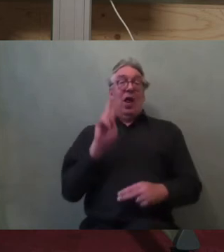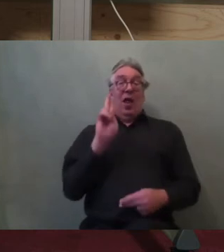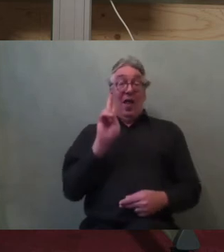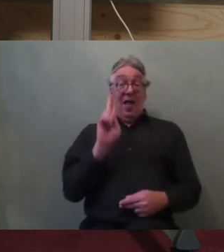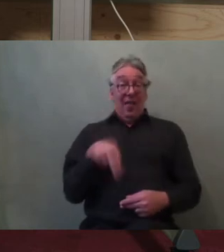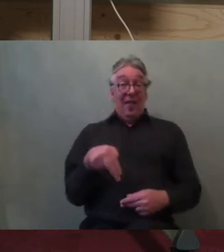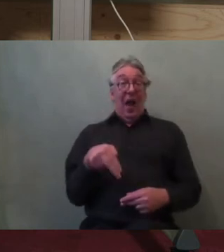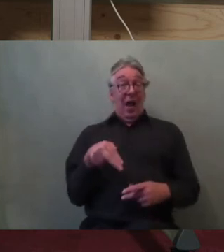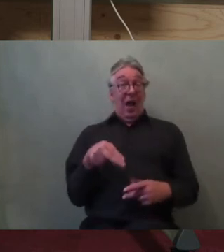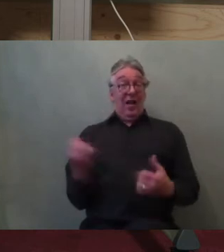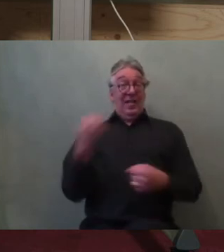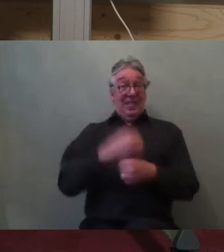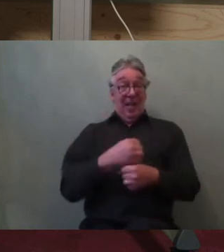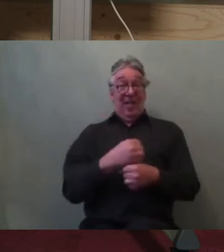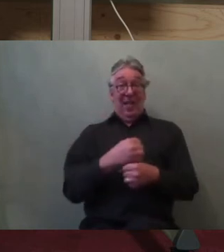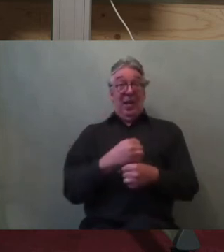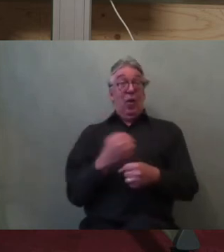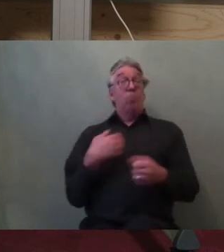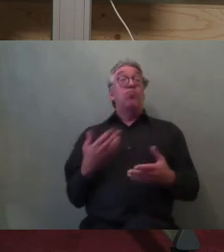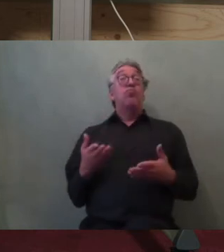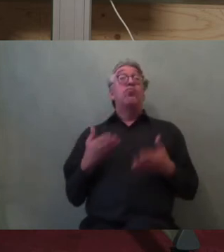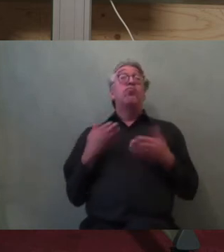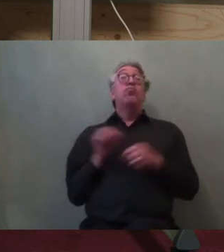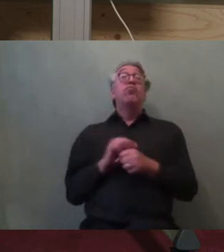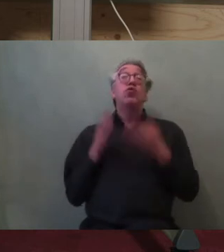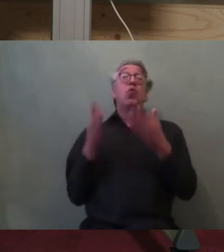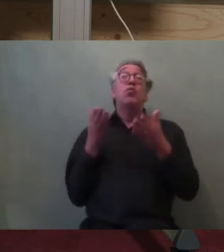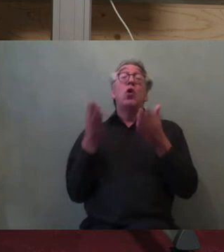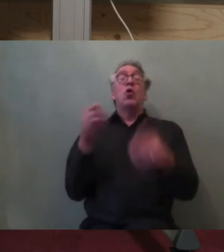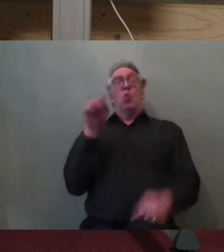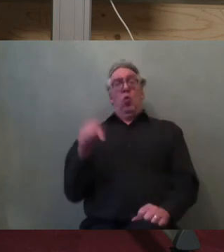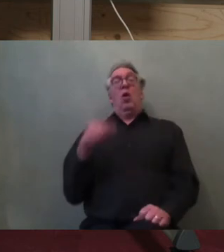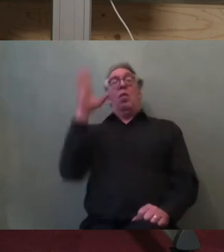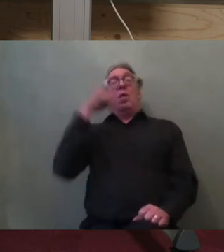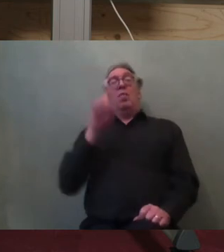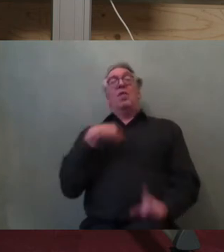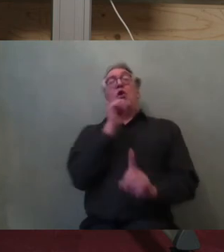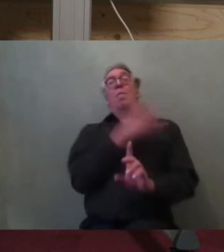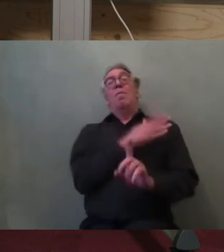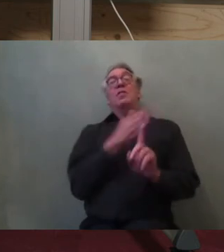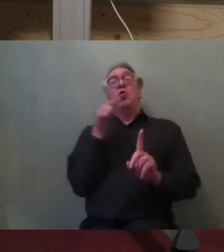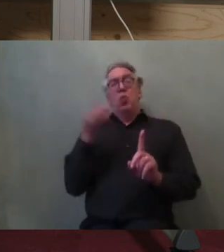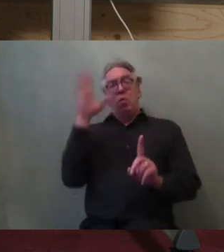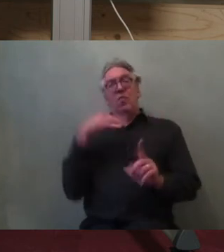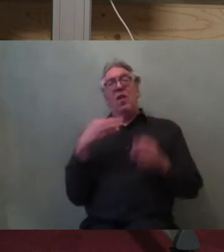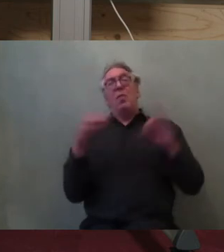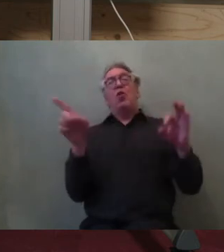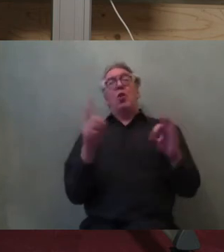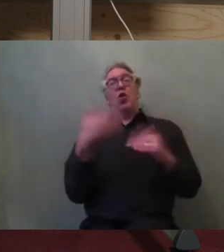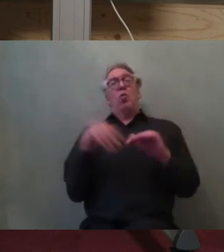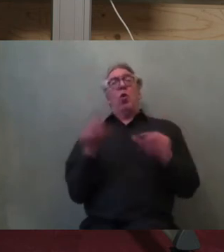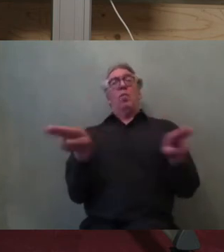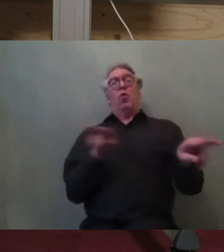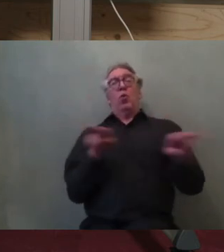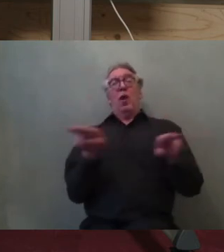bezocht, weet ik pas echt wat ik heb gemist. Nu krijg ik inhoudelijk veel beter mee wat er op het podium gebeurt. Zeker bij voorstellingen waar nauwelijks